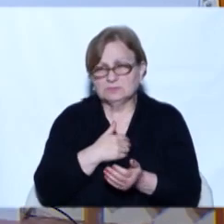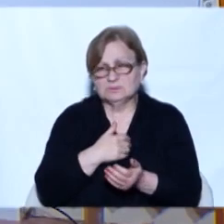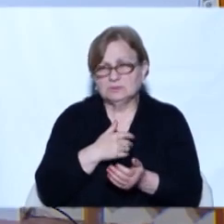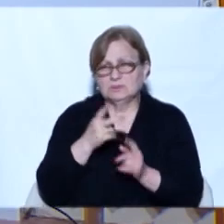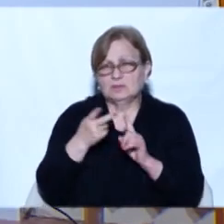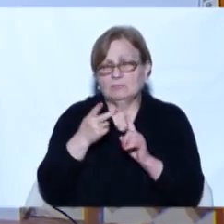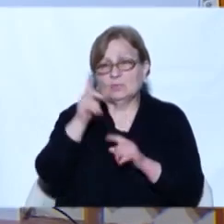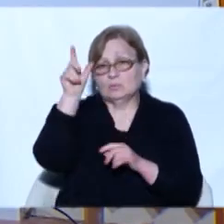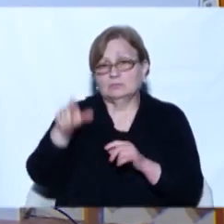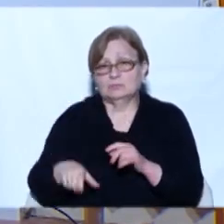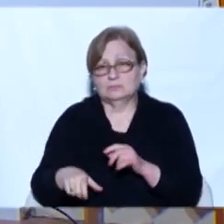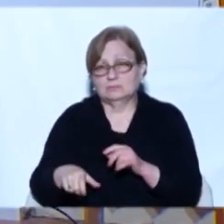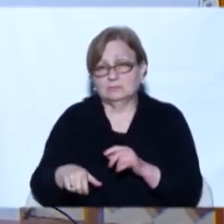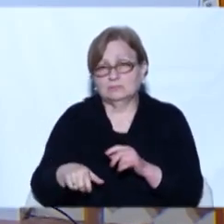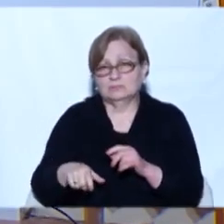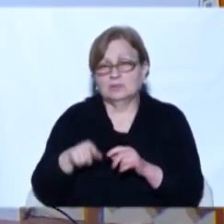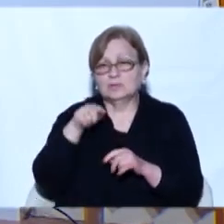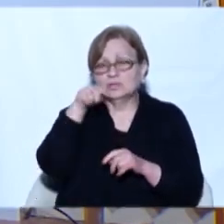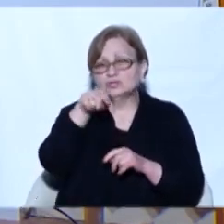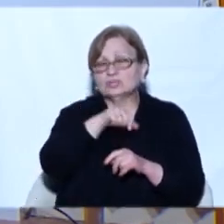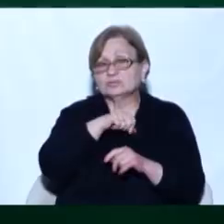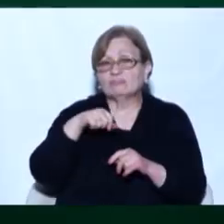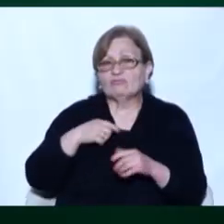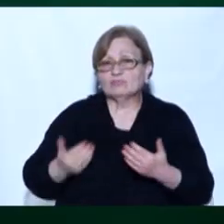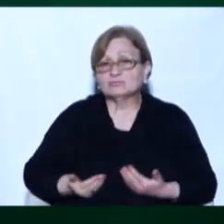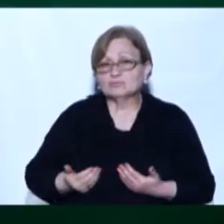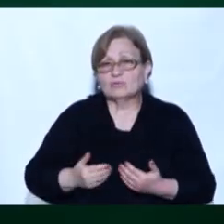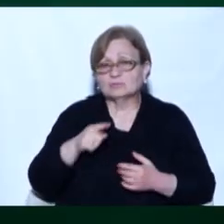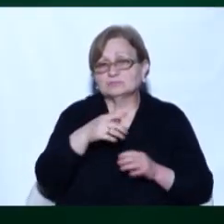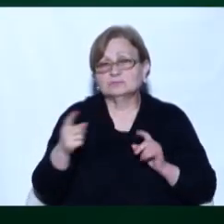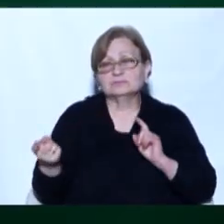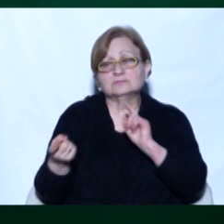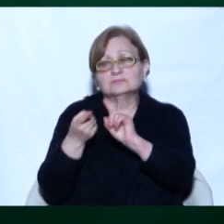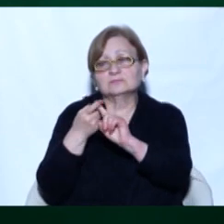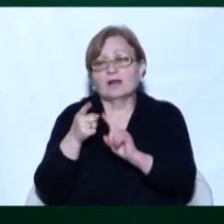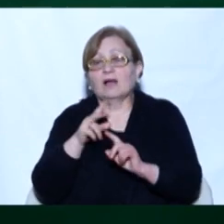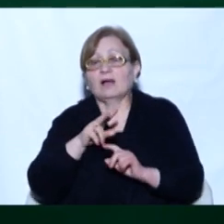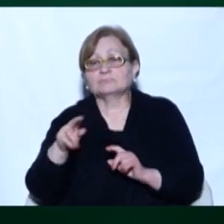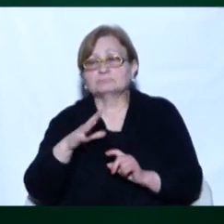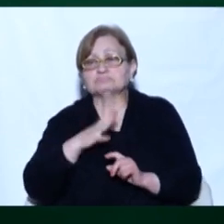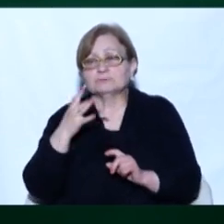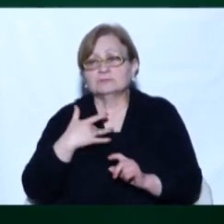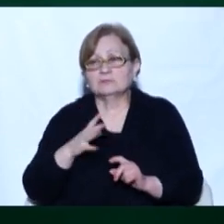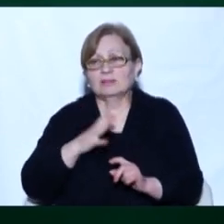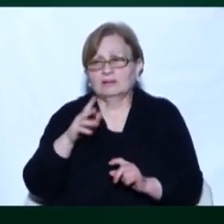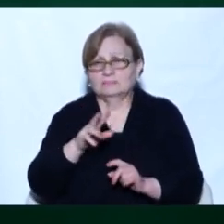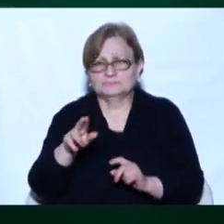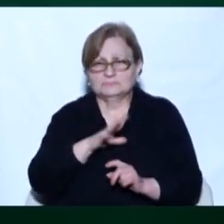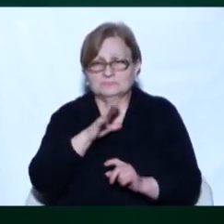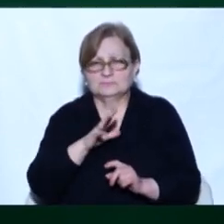ხოლო მეორე გრაფაში უკვე შენი ცხოვრებიდან უკავშირებ ამ ყოველივეს შენი გამოცდილებიდან